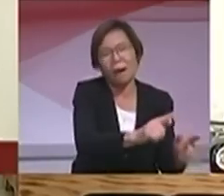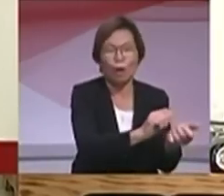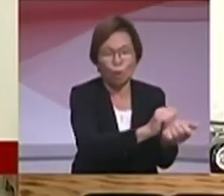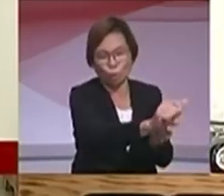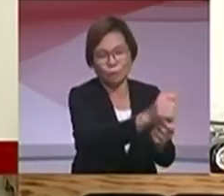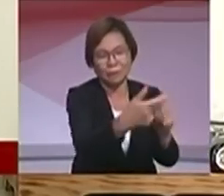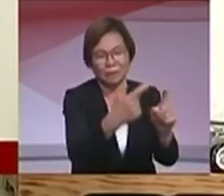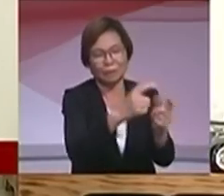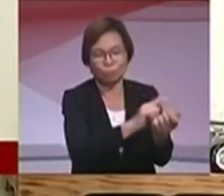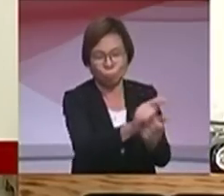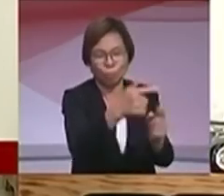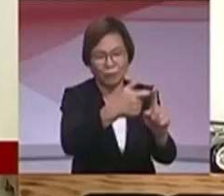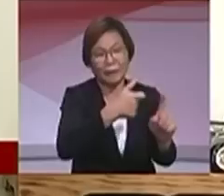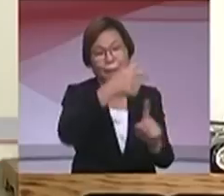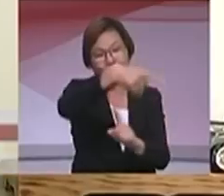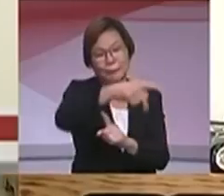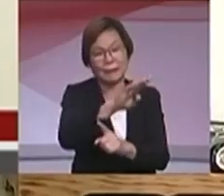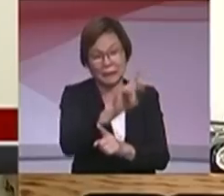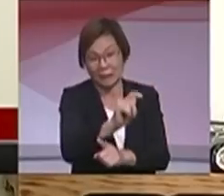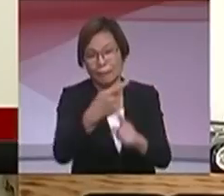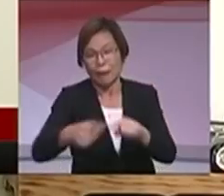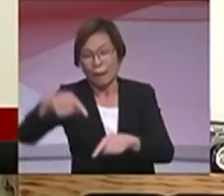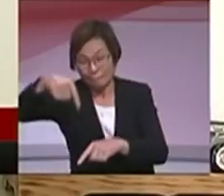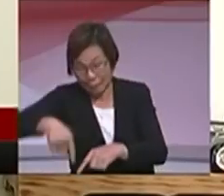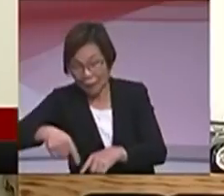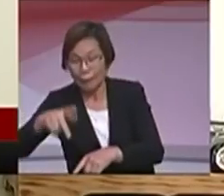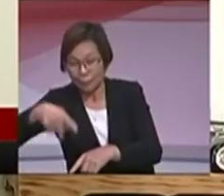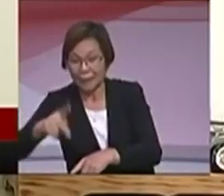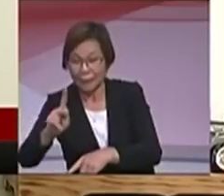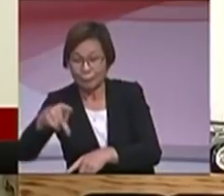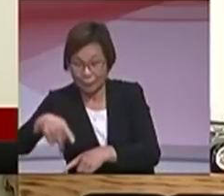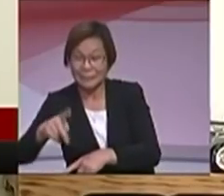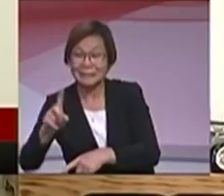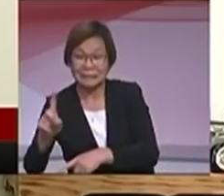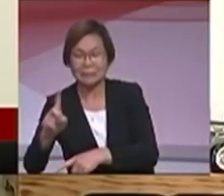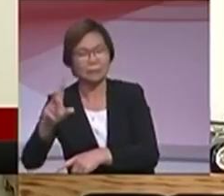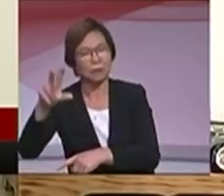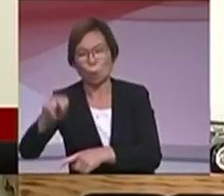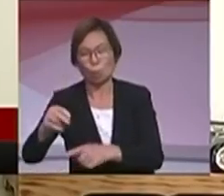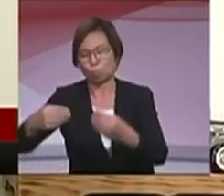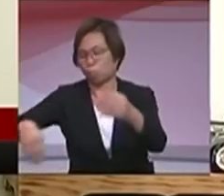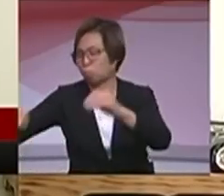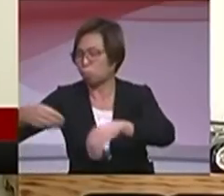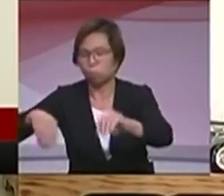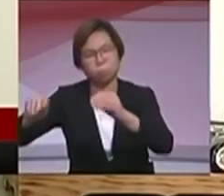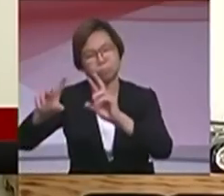daripada PBT, tapi di kawasan PKPD tidak dibenarkan sama sekali.